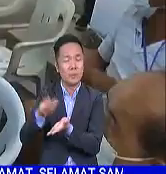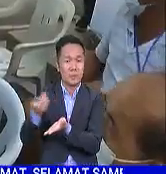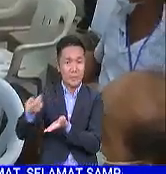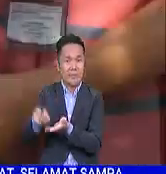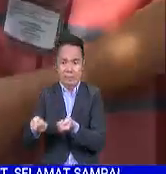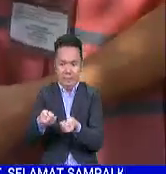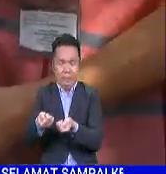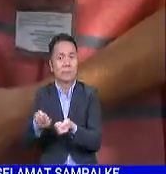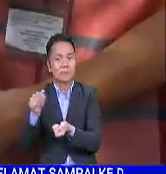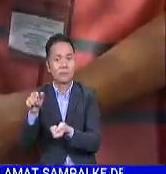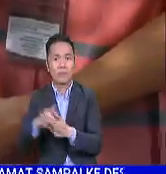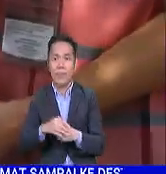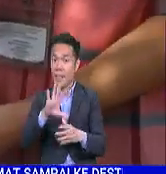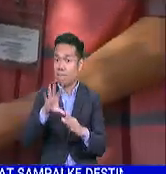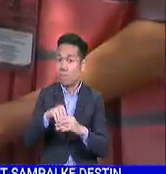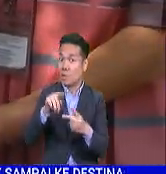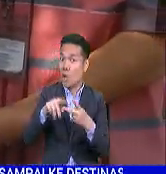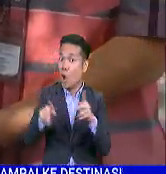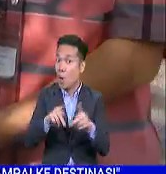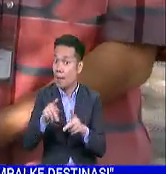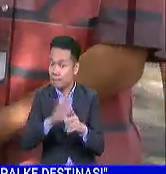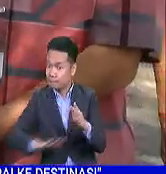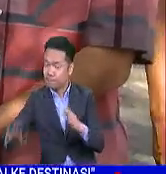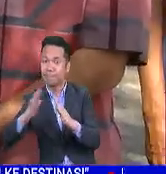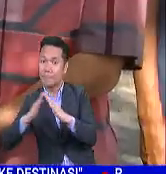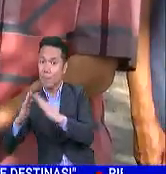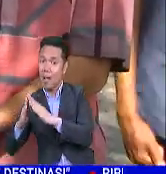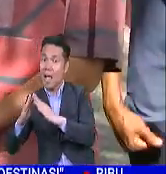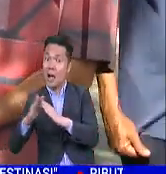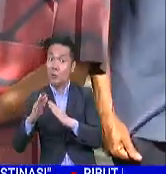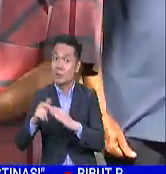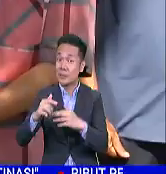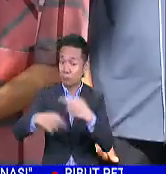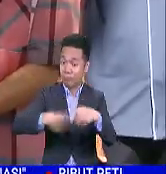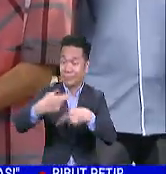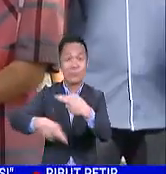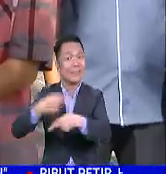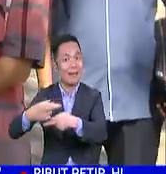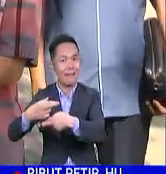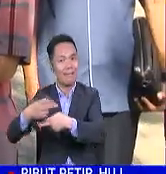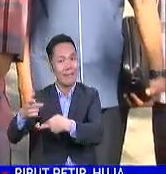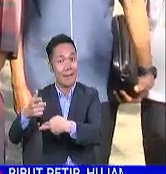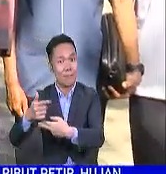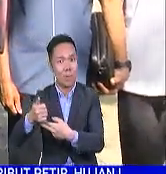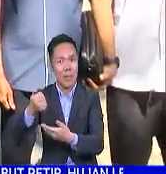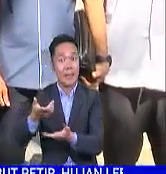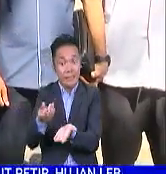di samping meningkatkan penglibatan penduduk sekitar dalam melaksana aktiviti kitar semula.